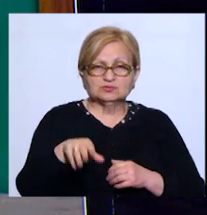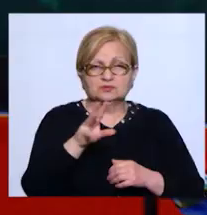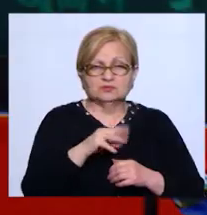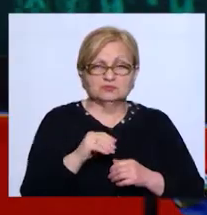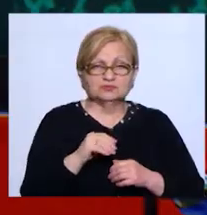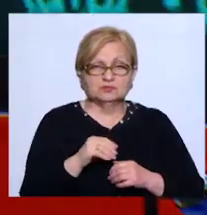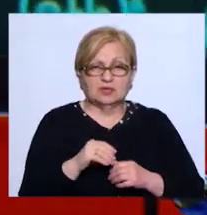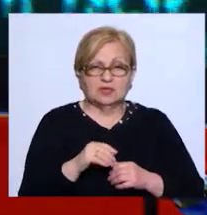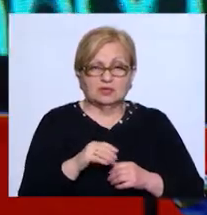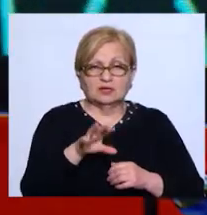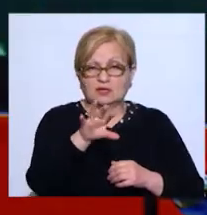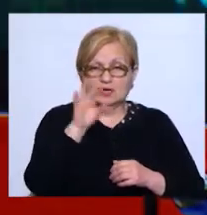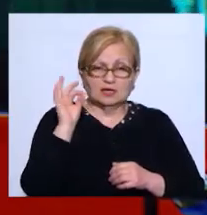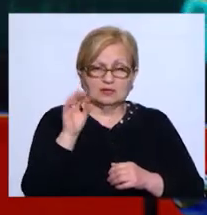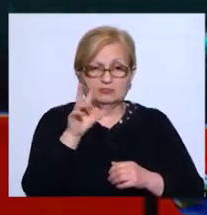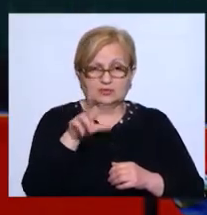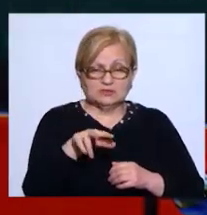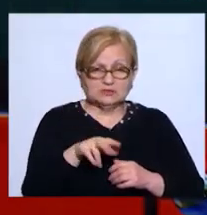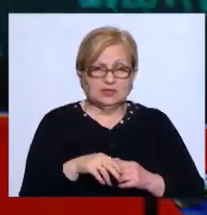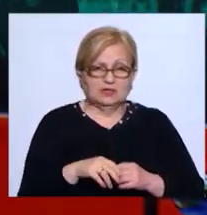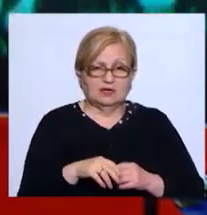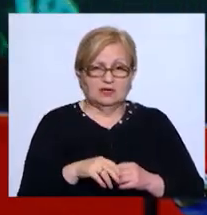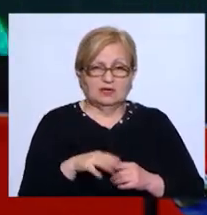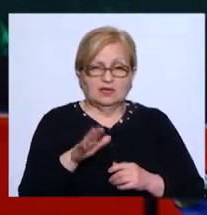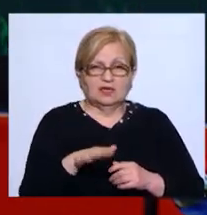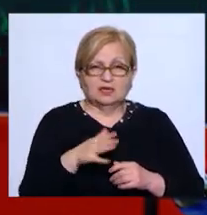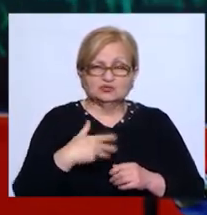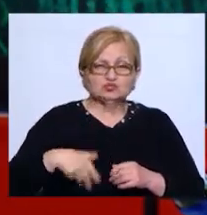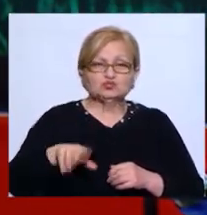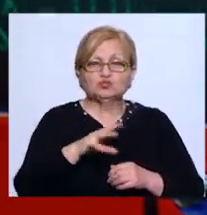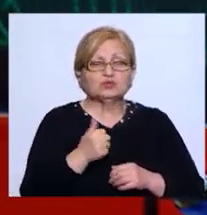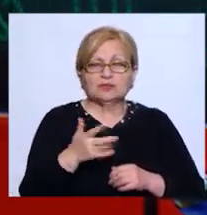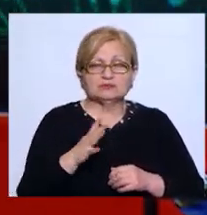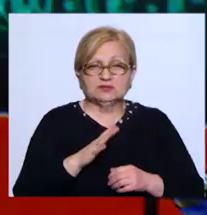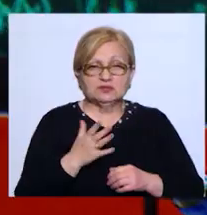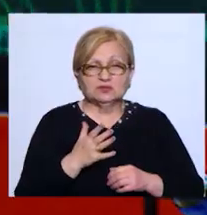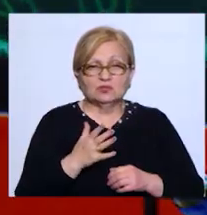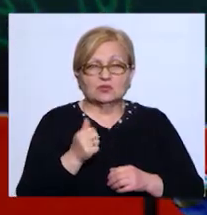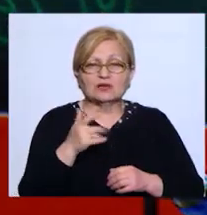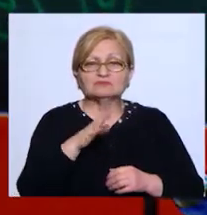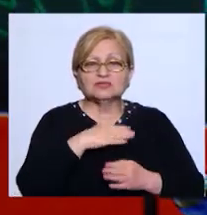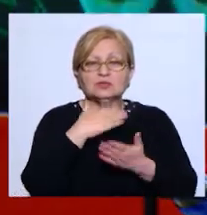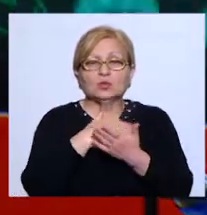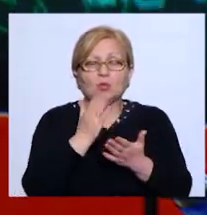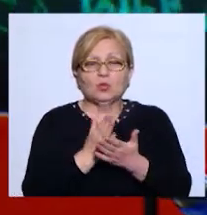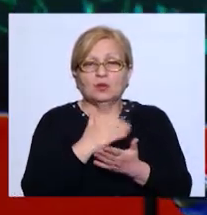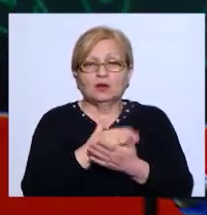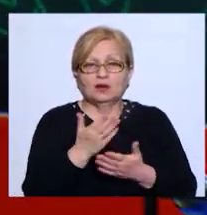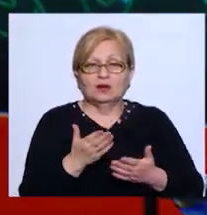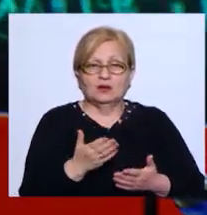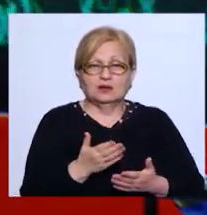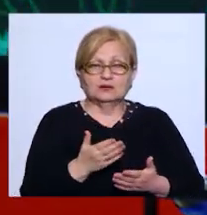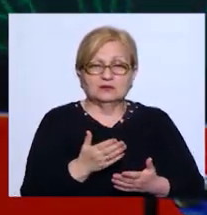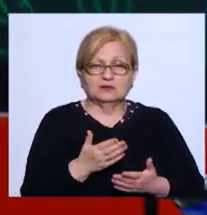მრიცხველში გვაქვს 3, ანუ აღებული არის 3. მაგრამ რამდენიდან, რამდენ ნაჭრად დაიჭრა? ბებიამ